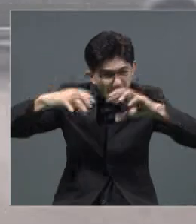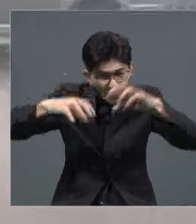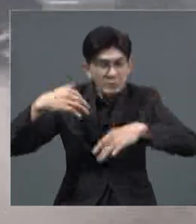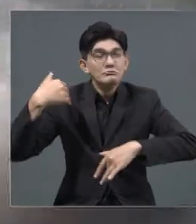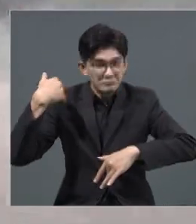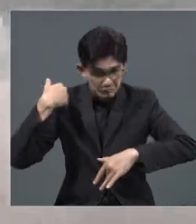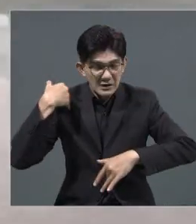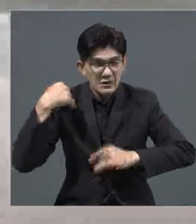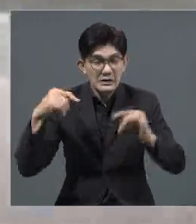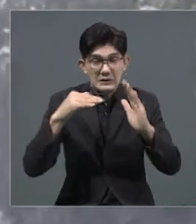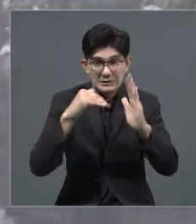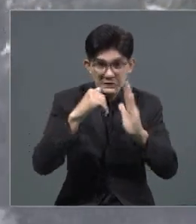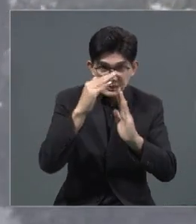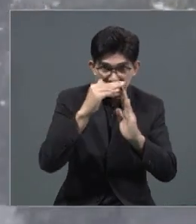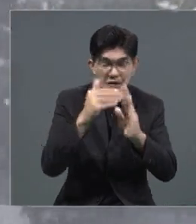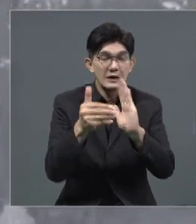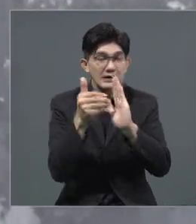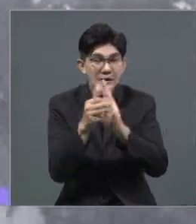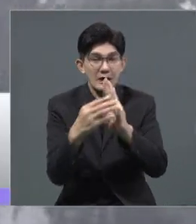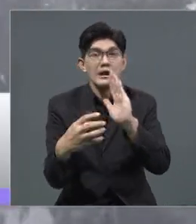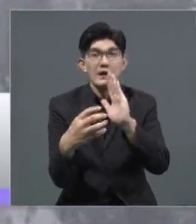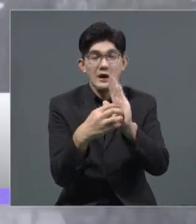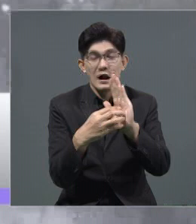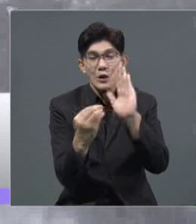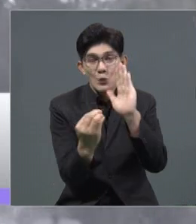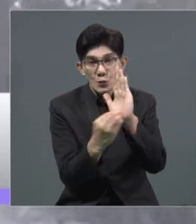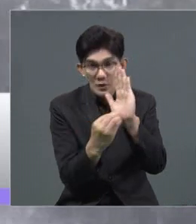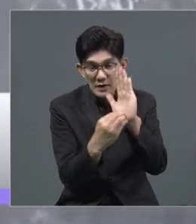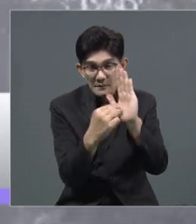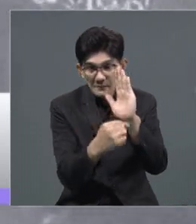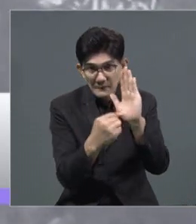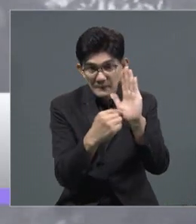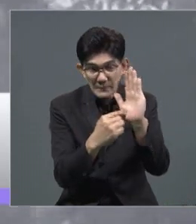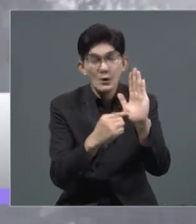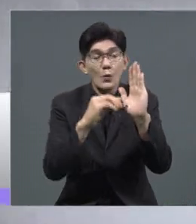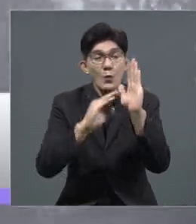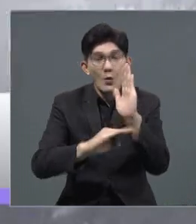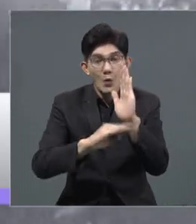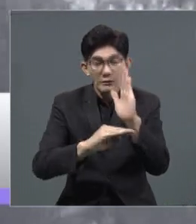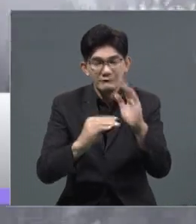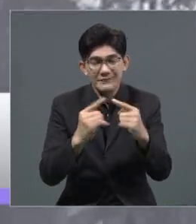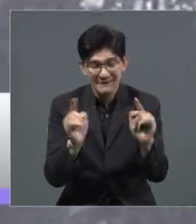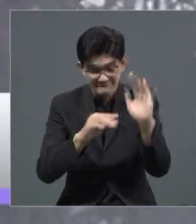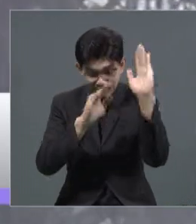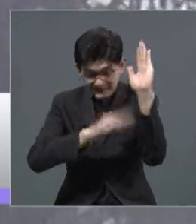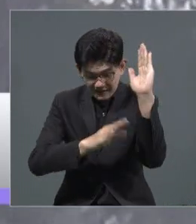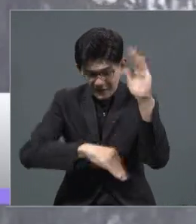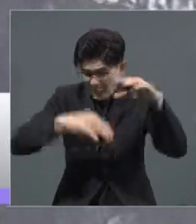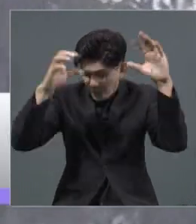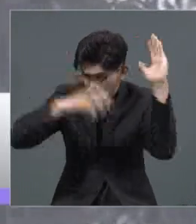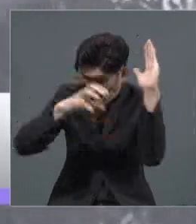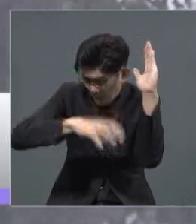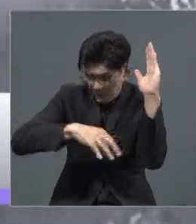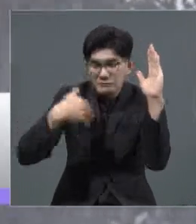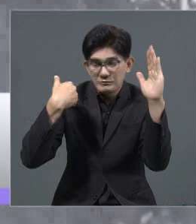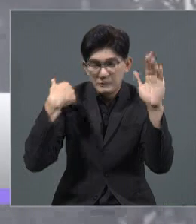ว่าจะเป็นภาคเหนือภาคอีสานภาคกลางกรุงเทพฯปริมณฑลภาคตะวันออกส่วนภาคใต้เองก็จะเจอฝนตกหนักบาง